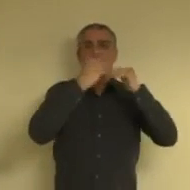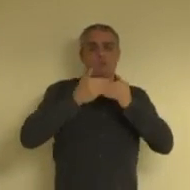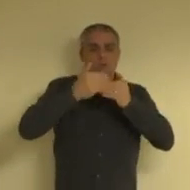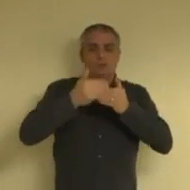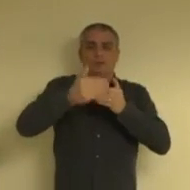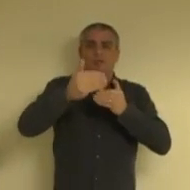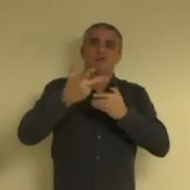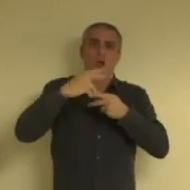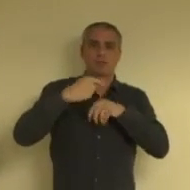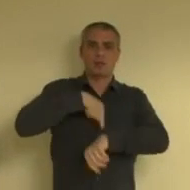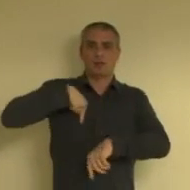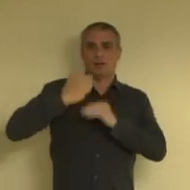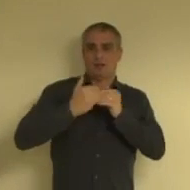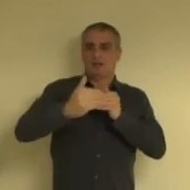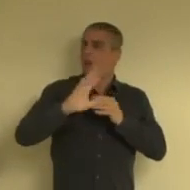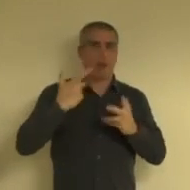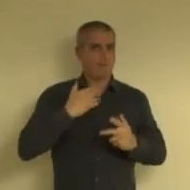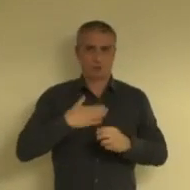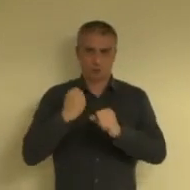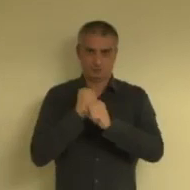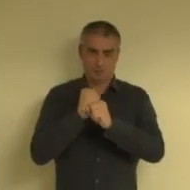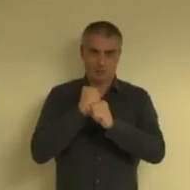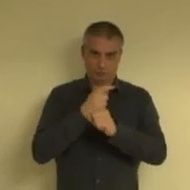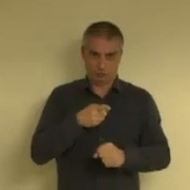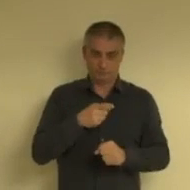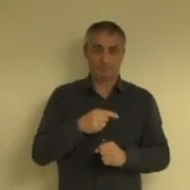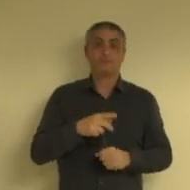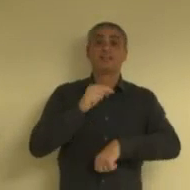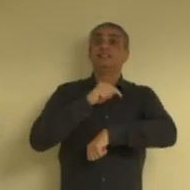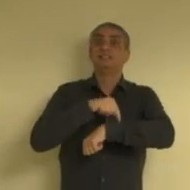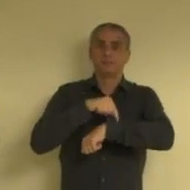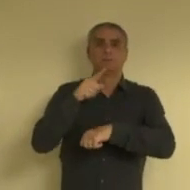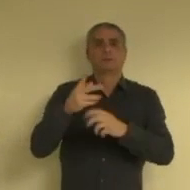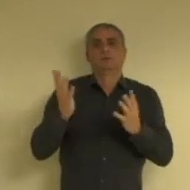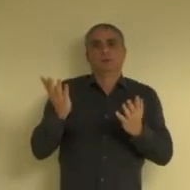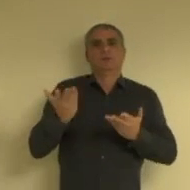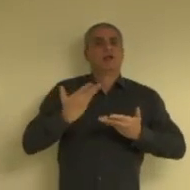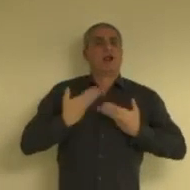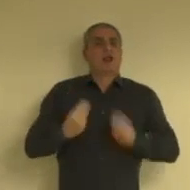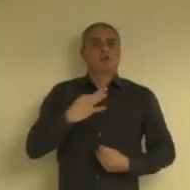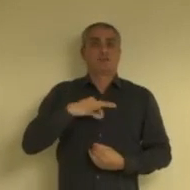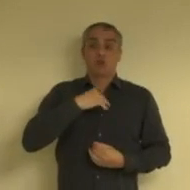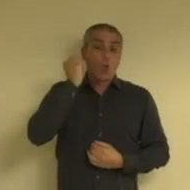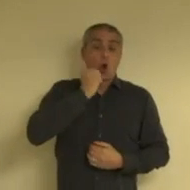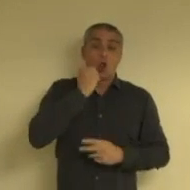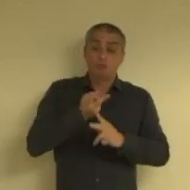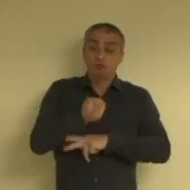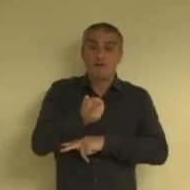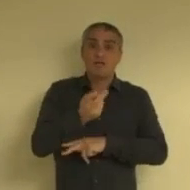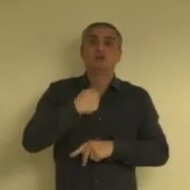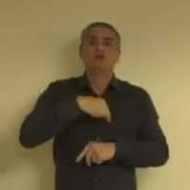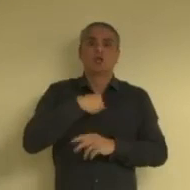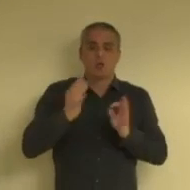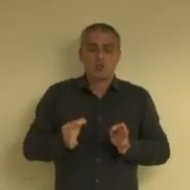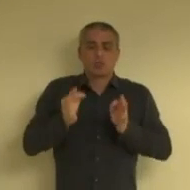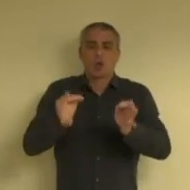הזמן. למה אנחנו רוצים לעשות את זה? הזמן משחק לטובתנו. כל יום שעובר שבו